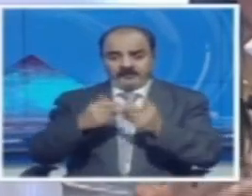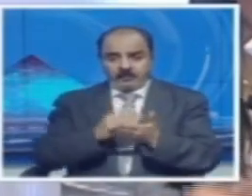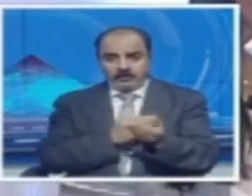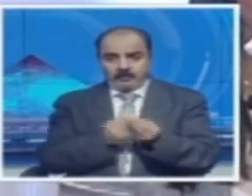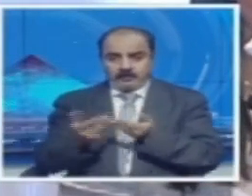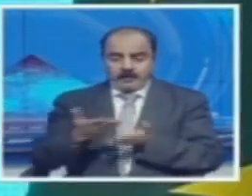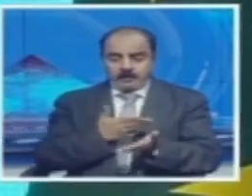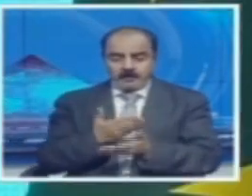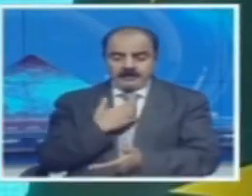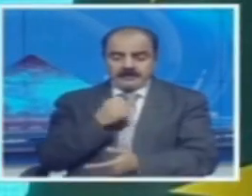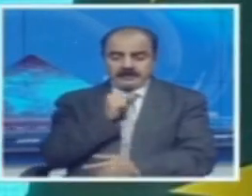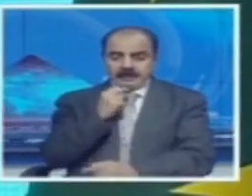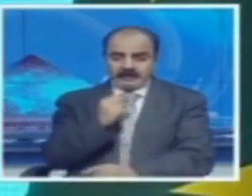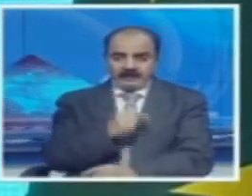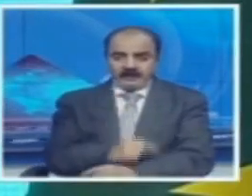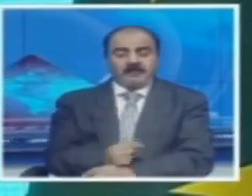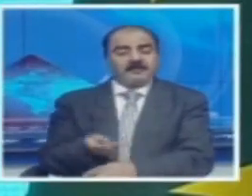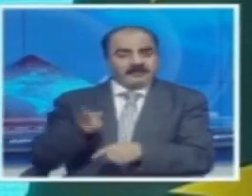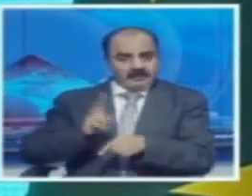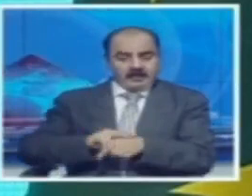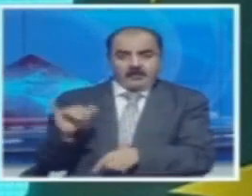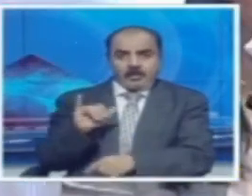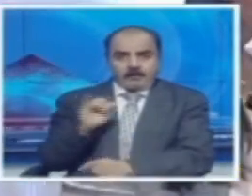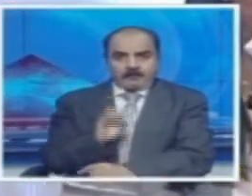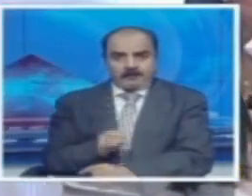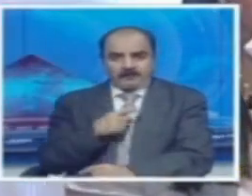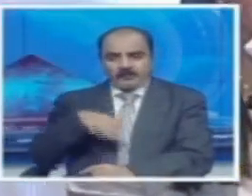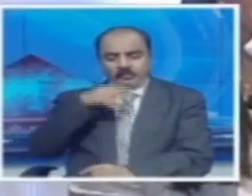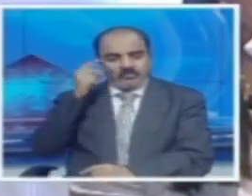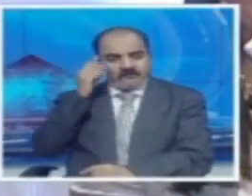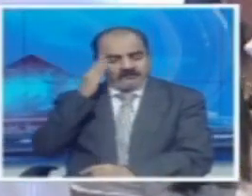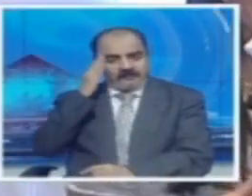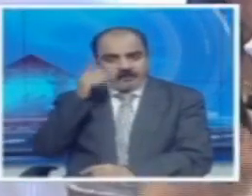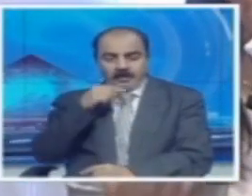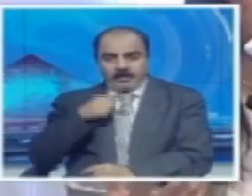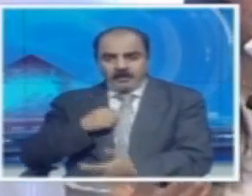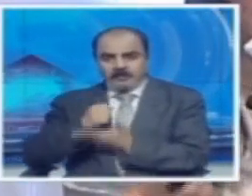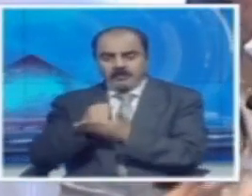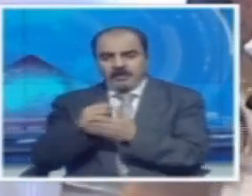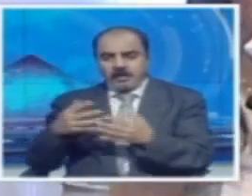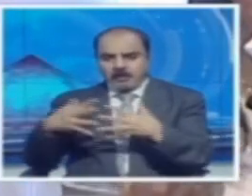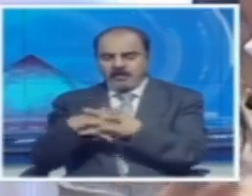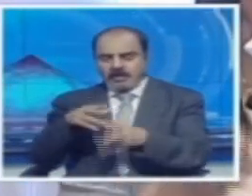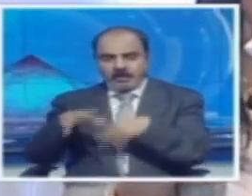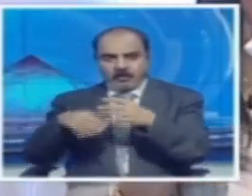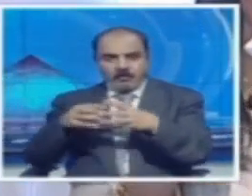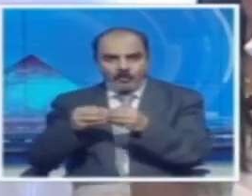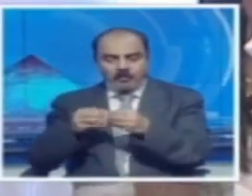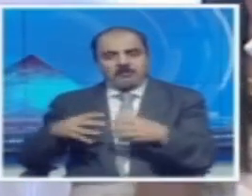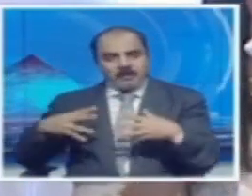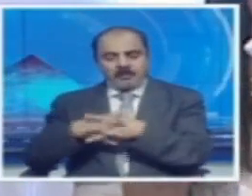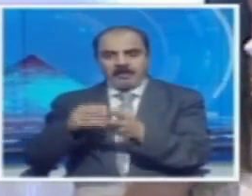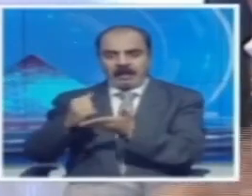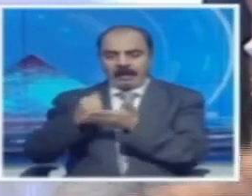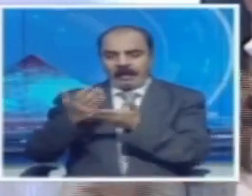والاجتماعي OECD. حاجة تانية مهمة دايما حضراتكم تسمعوا عن التمويل المختلط، وهي فكرة ان المنح